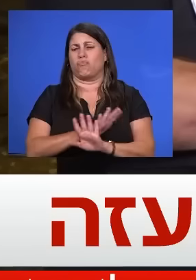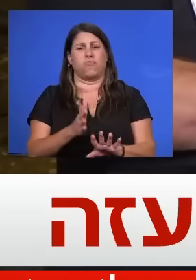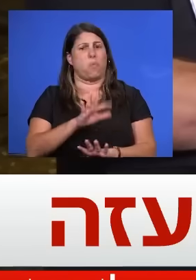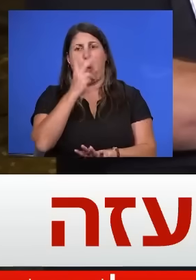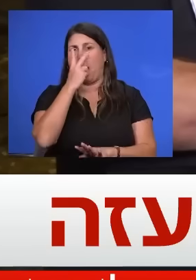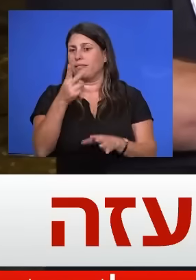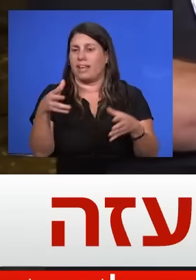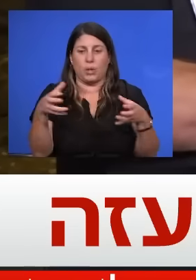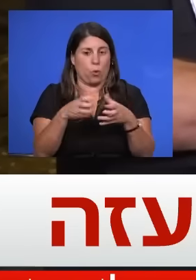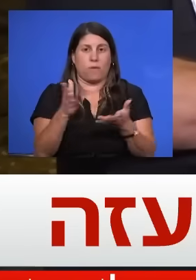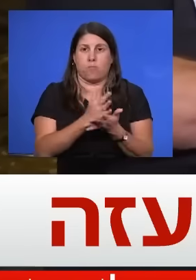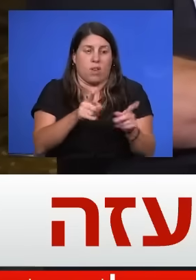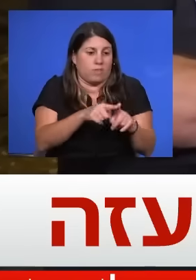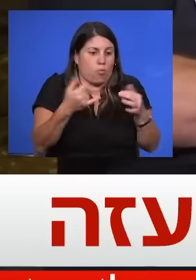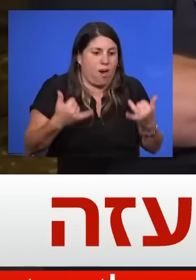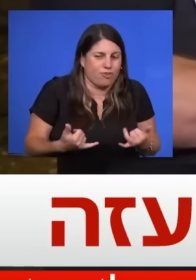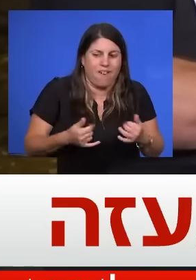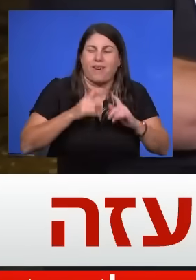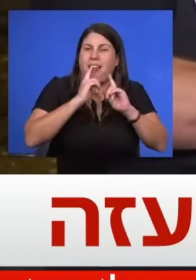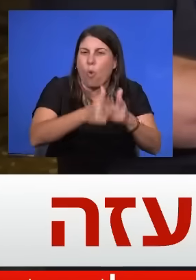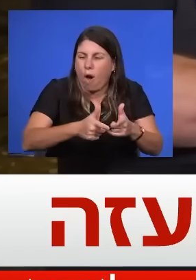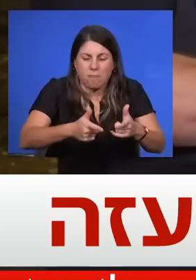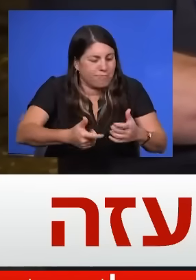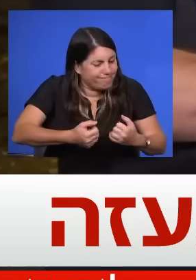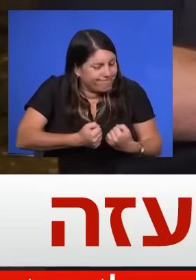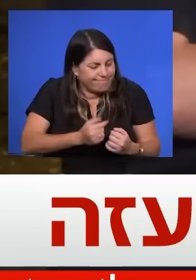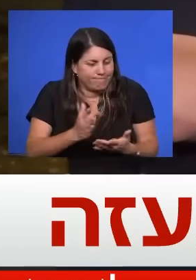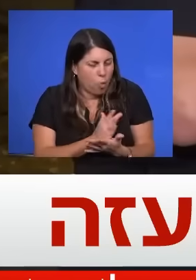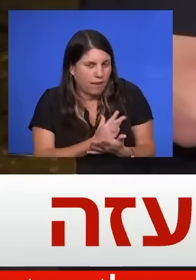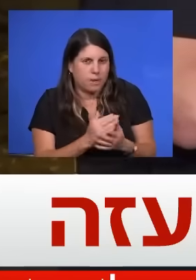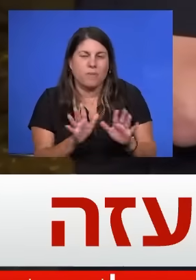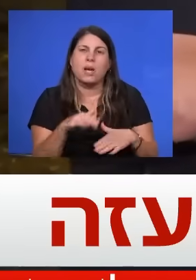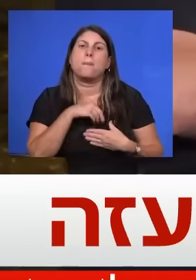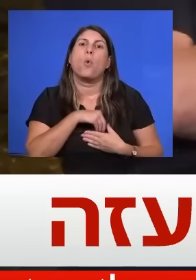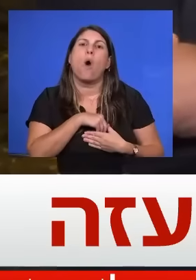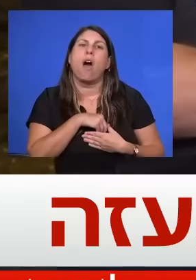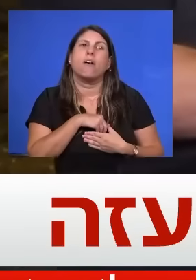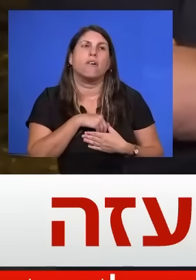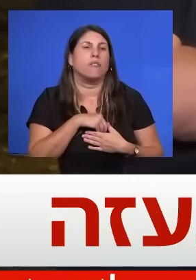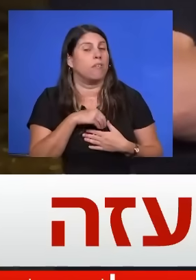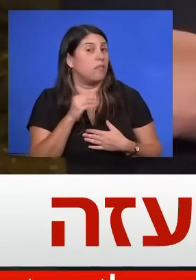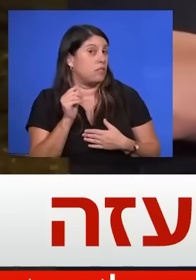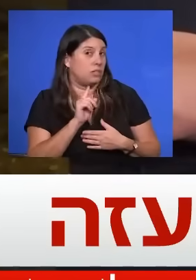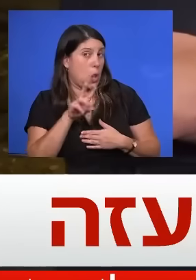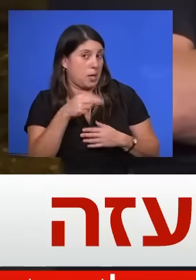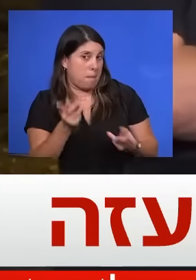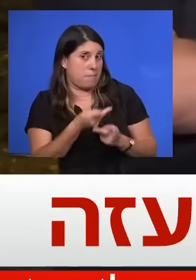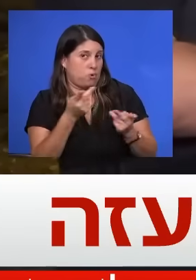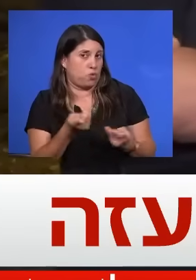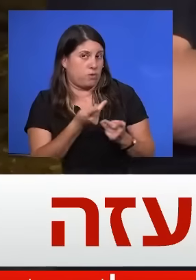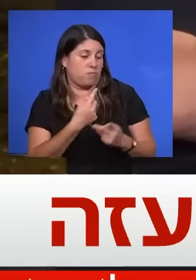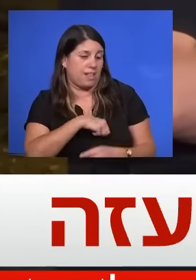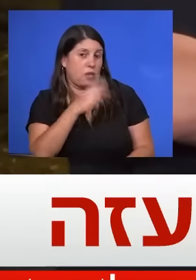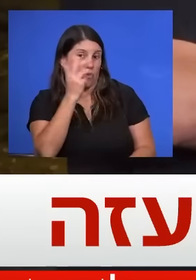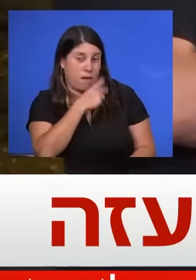ככה, את הלוחמים כל כך דרוכים ואת הרוח כל כך גבוהה. זה לא הולך להיות פשוט. אנחנו מבינים שהם חופרים